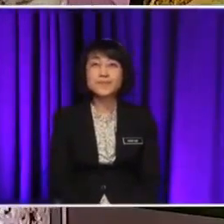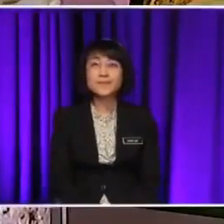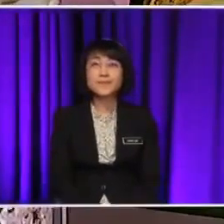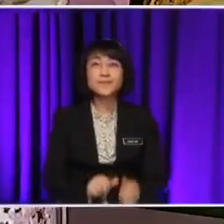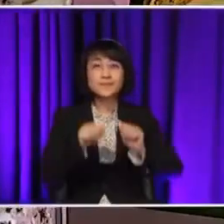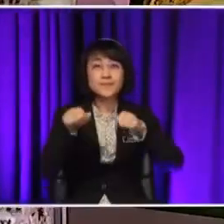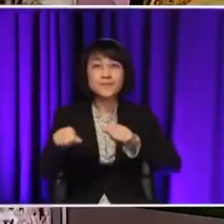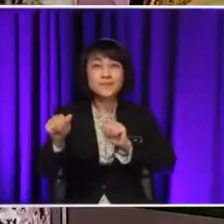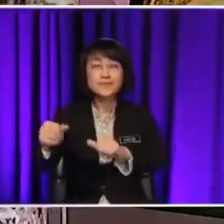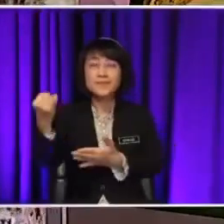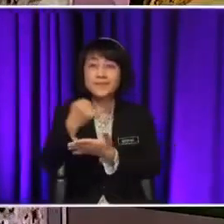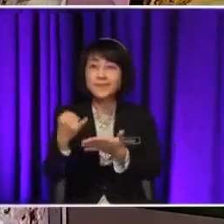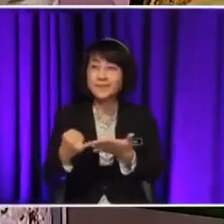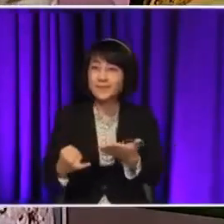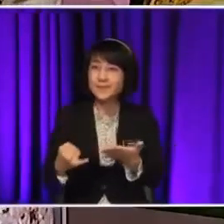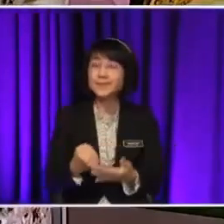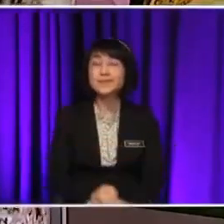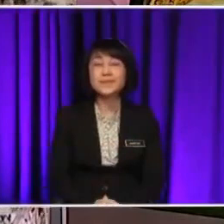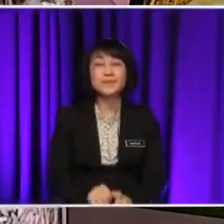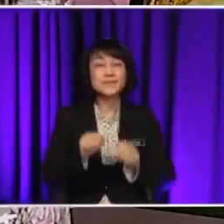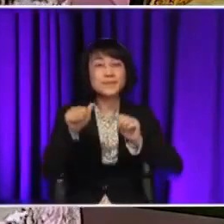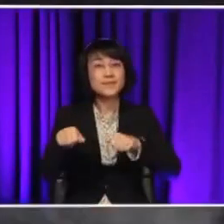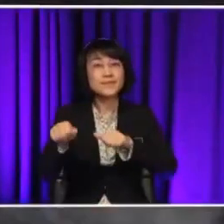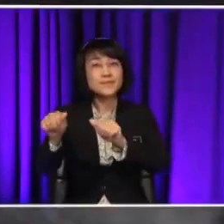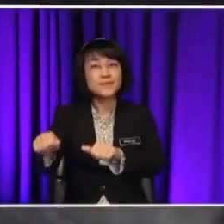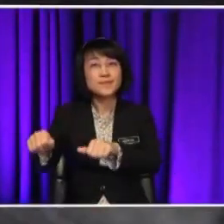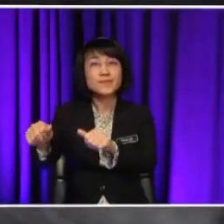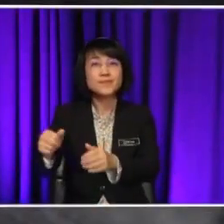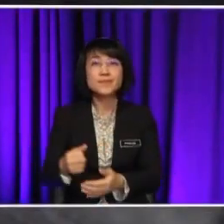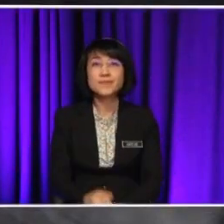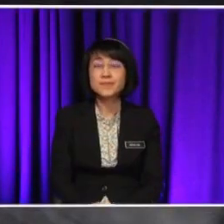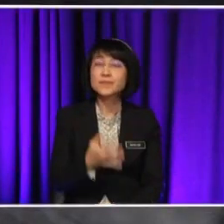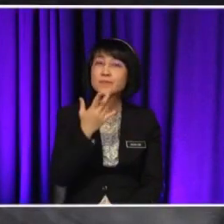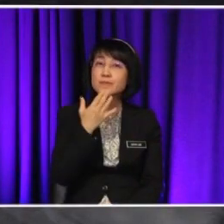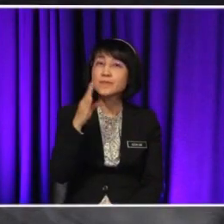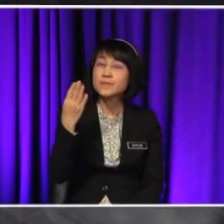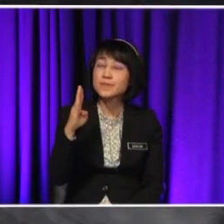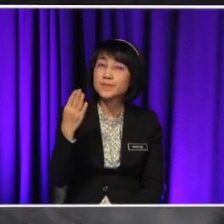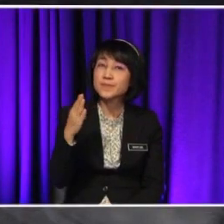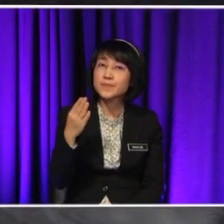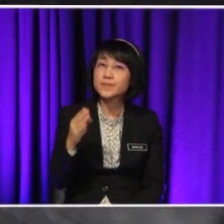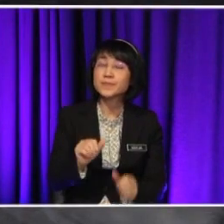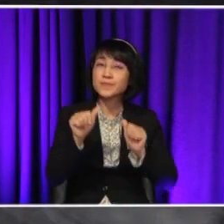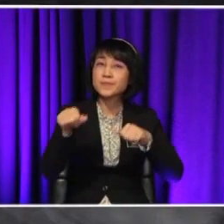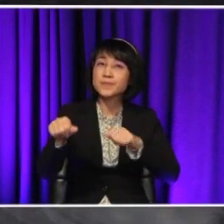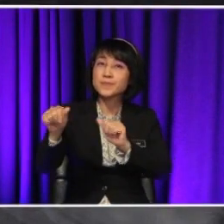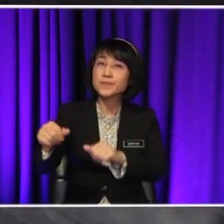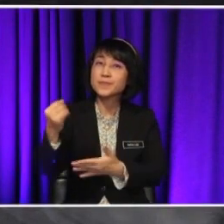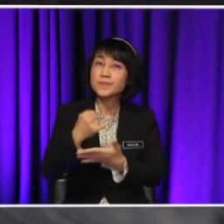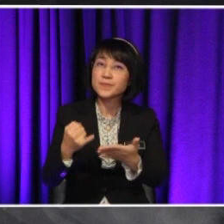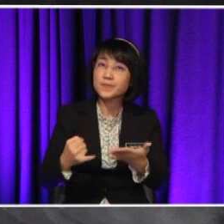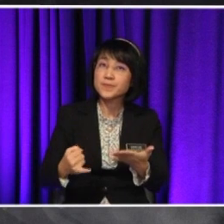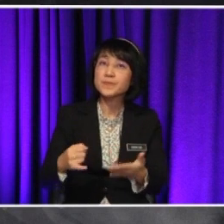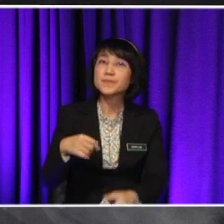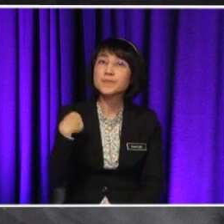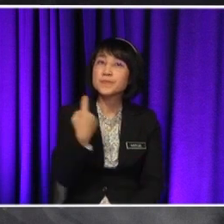aliran seni lukisan. Okey, aliran seni lukisan yang sebelah sana yang warna biru muda itu adalah aliran seni lukisan yang kita